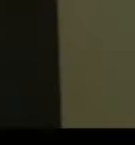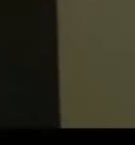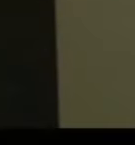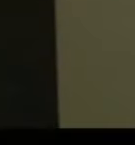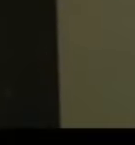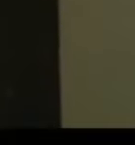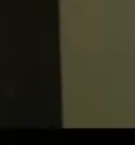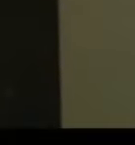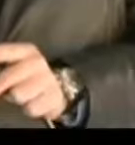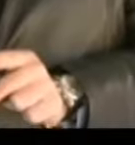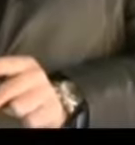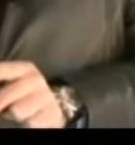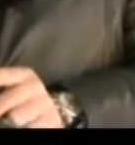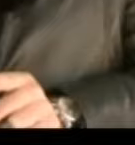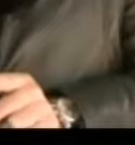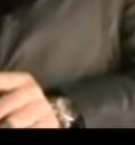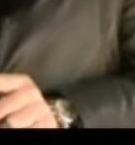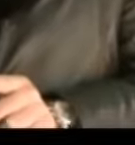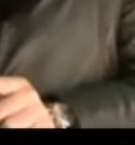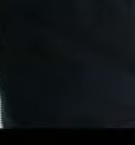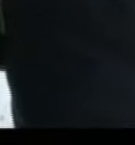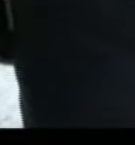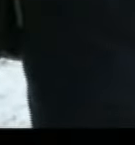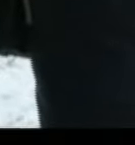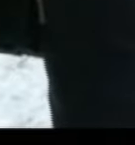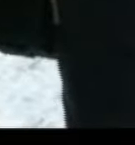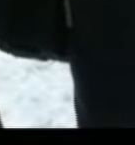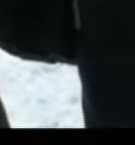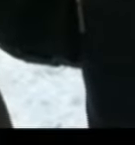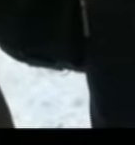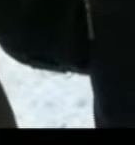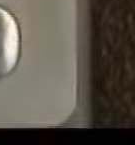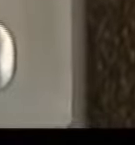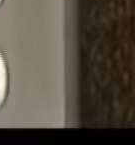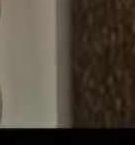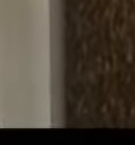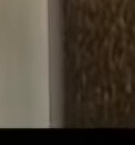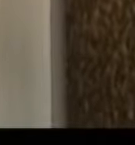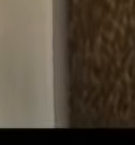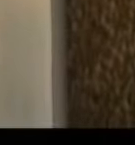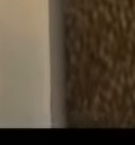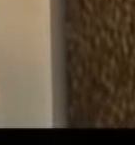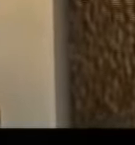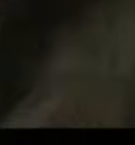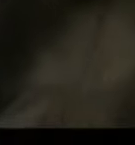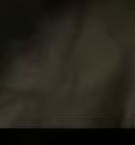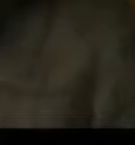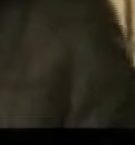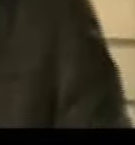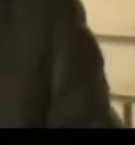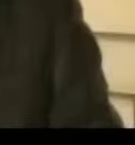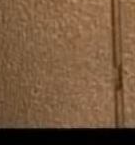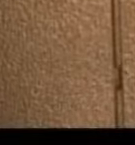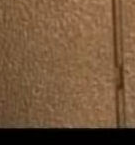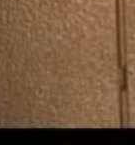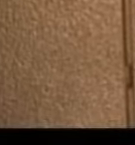Оқыс оқиға төтенше жағдай кезінде дереу дабыл қағып үйге келгендерді бақылап отыратын ақылды домофон құрылғы алғаш болып Семейдегі